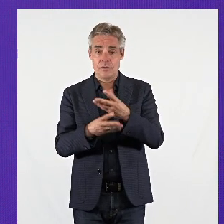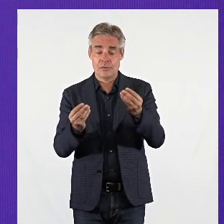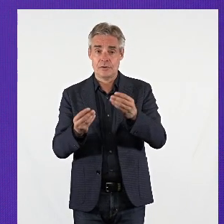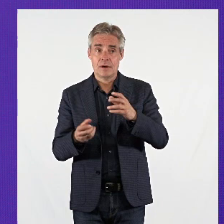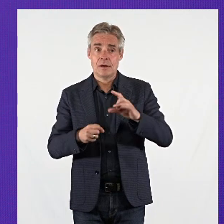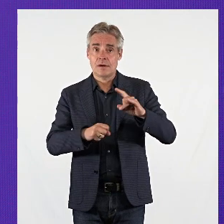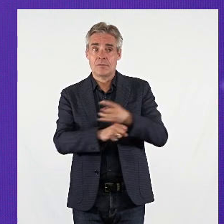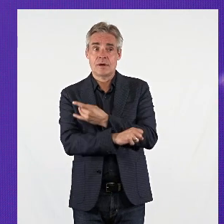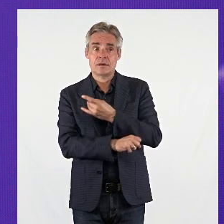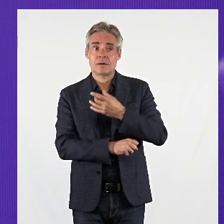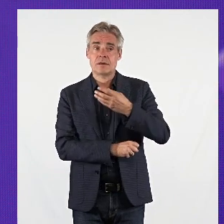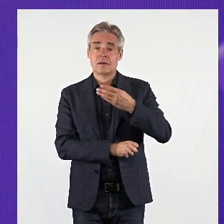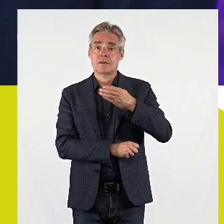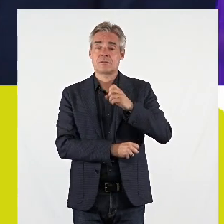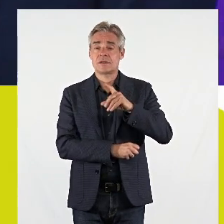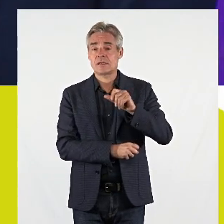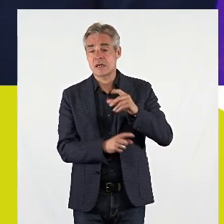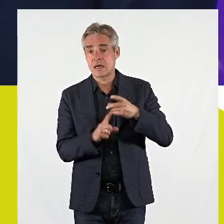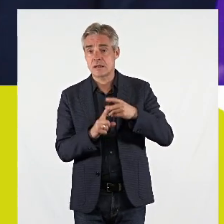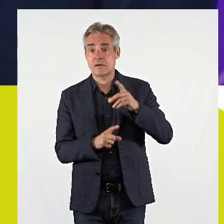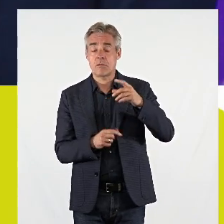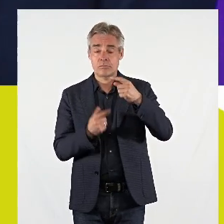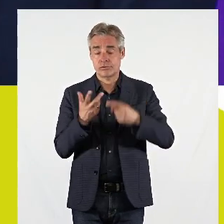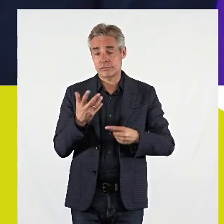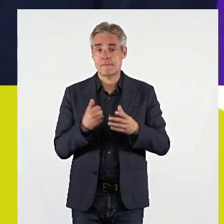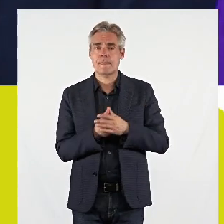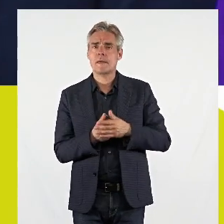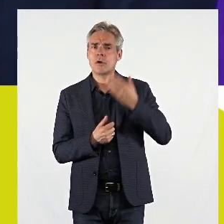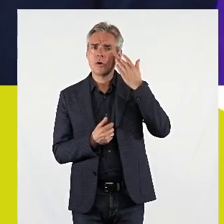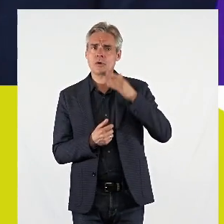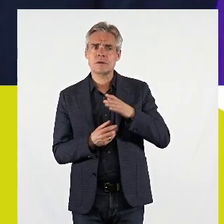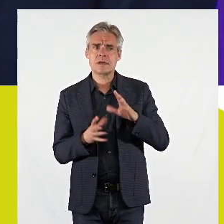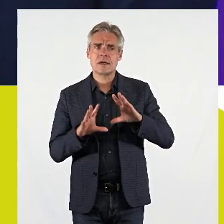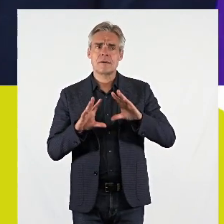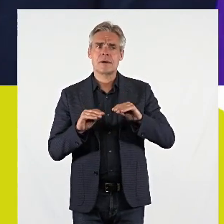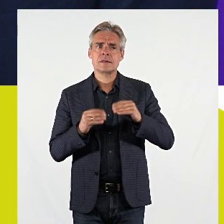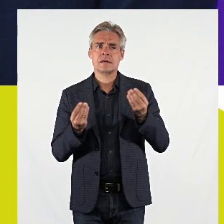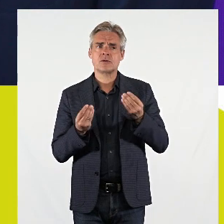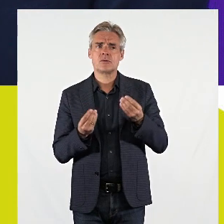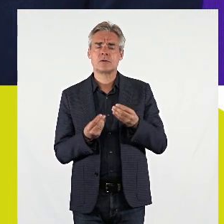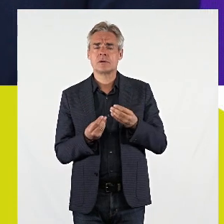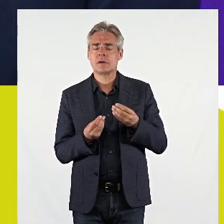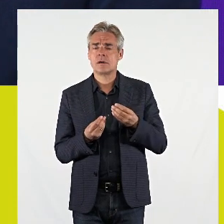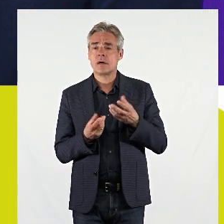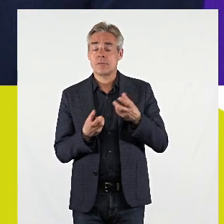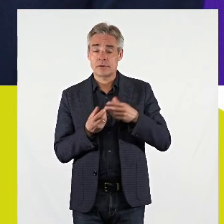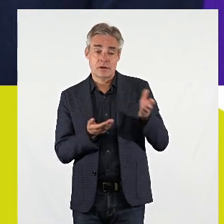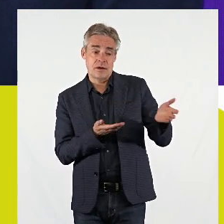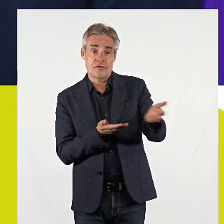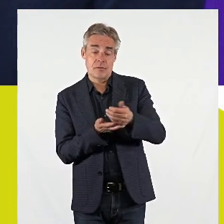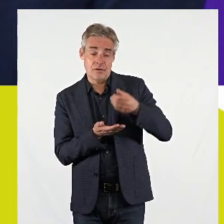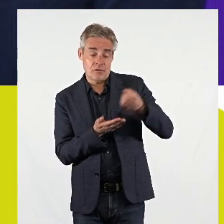MAS, SSIAD et SPASAD. Et on sait où sont les risques, puisque on peut aller collecter l'information, on a montré la